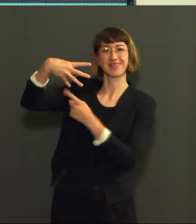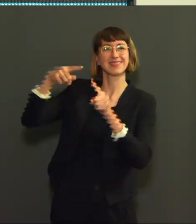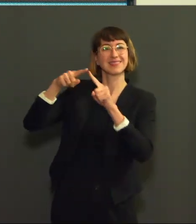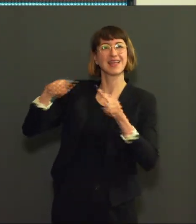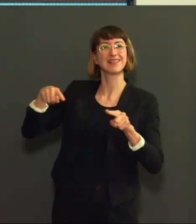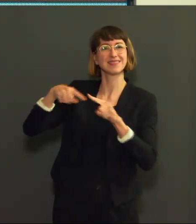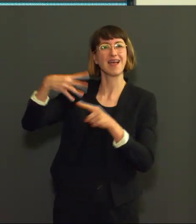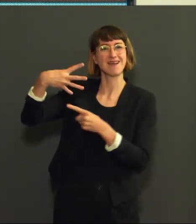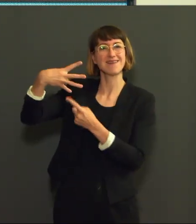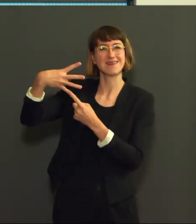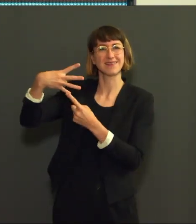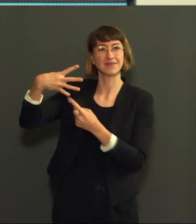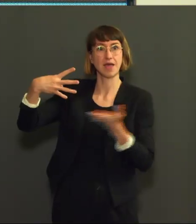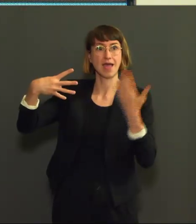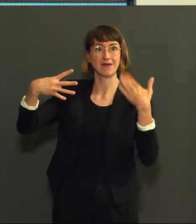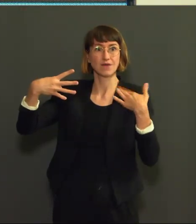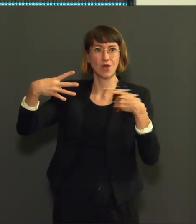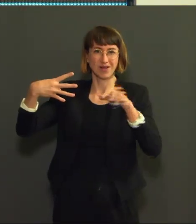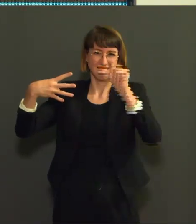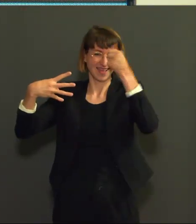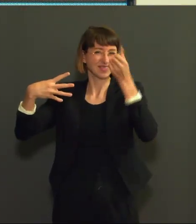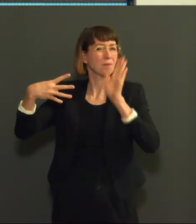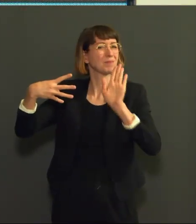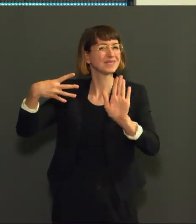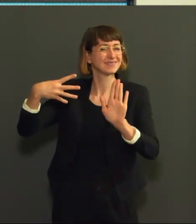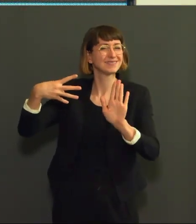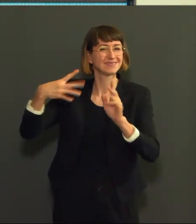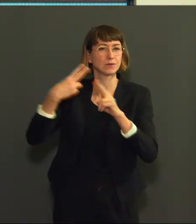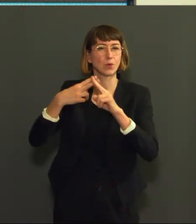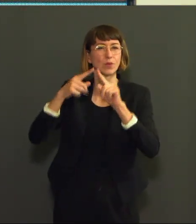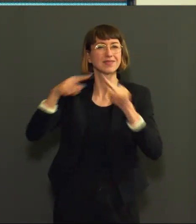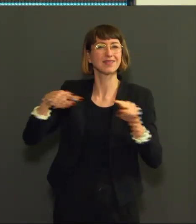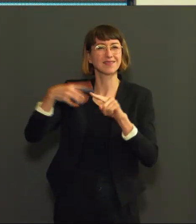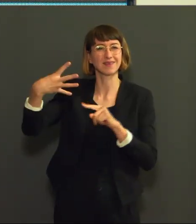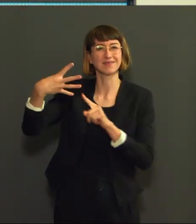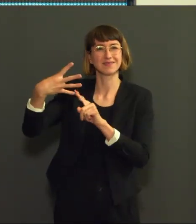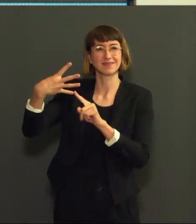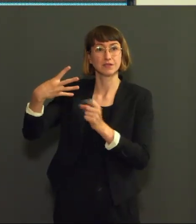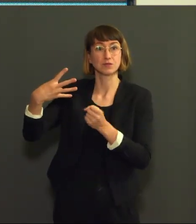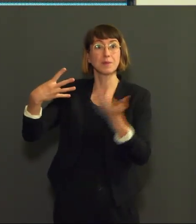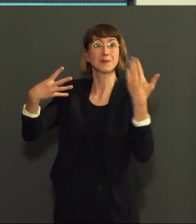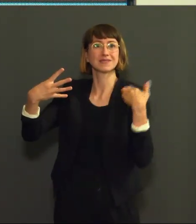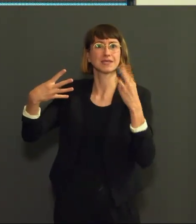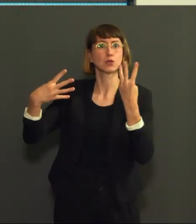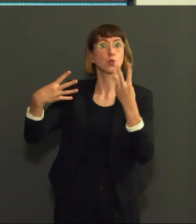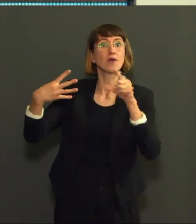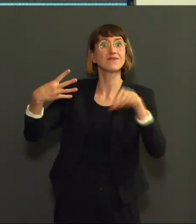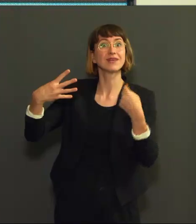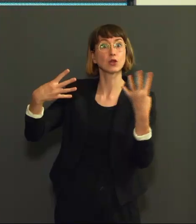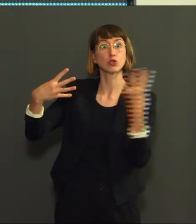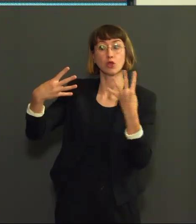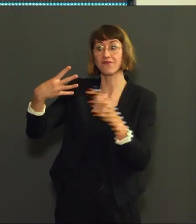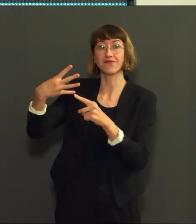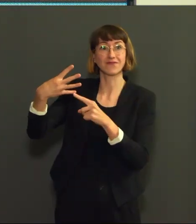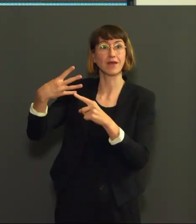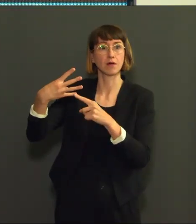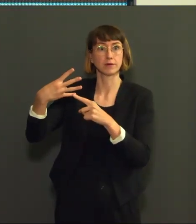variant indien au préalable. La semaine passée, c'était 3,9% des contaminations. La semaine d'avant, d'ailleurs, c'était